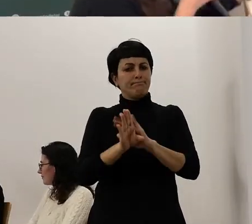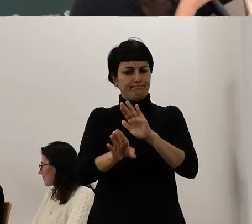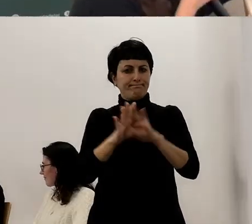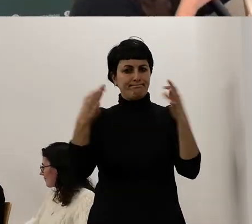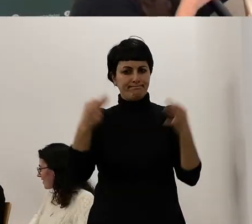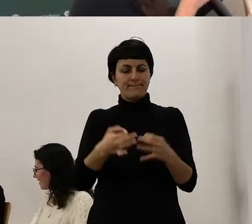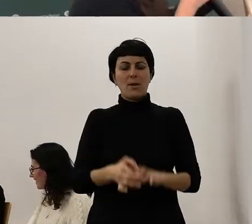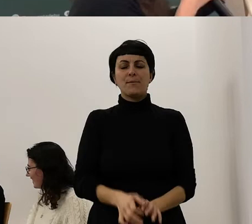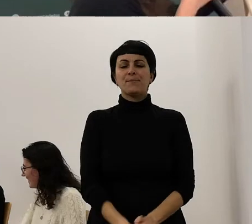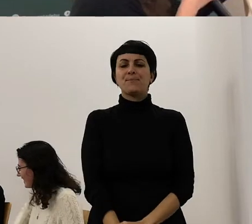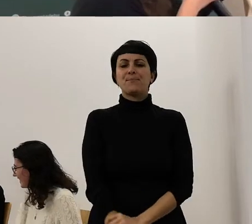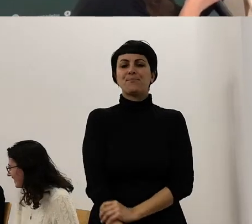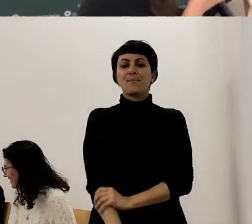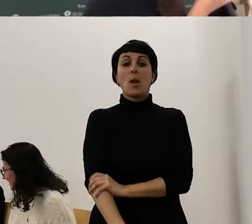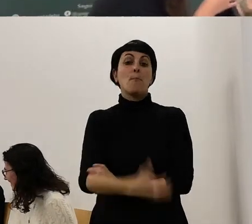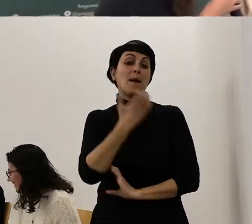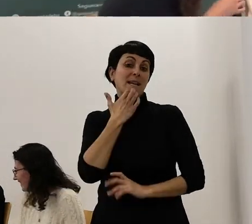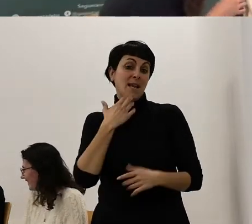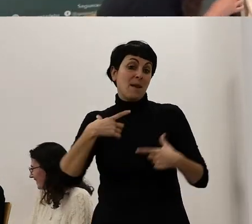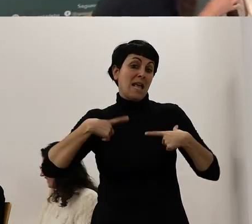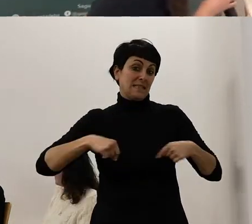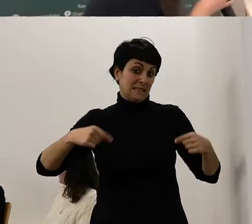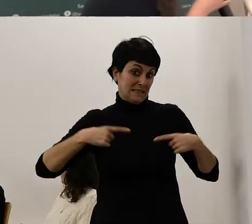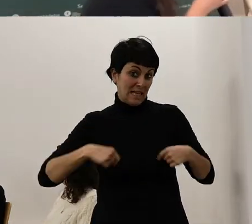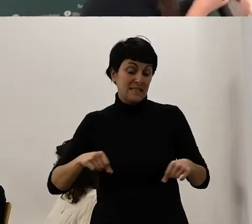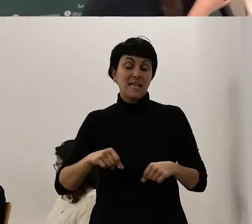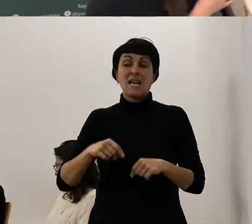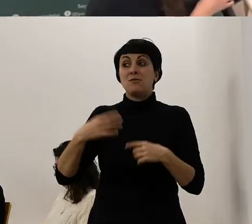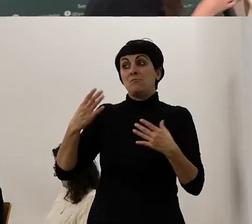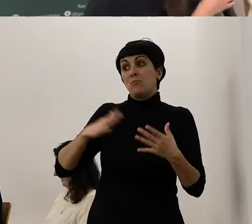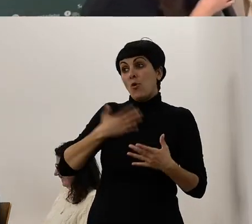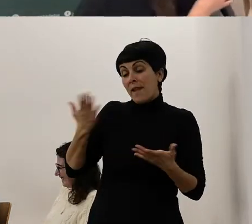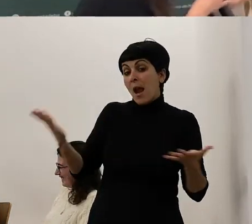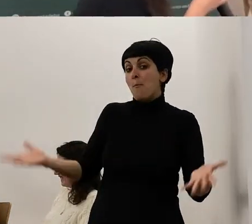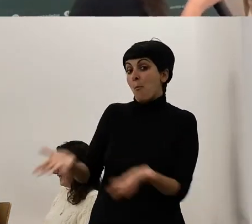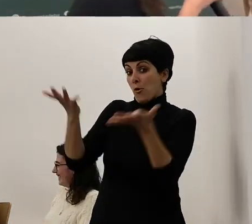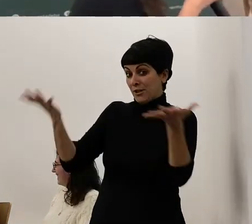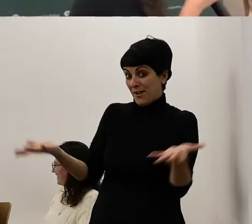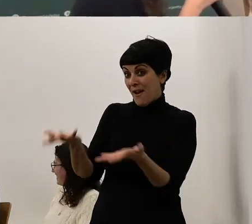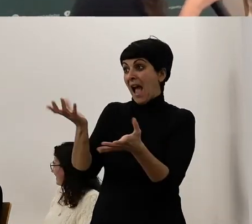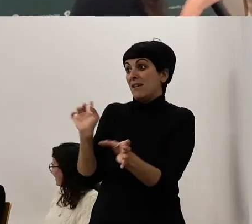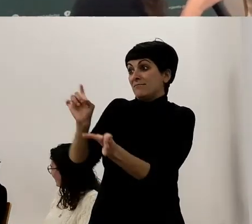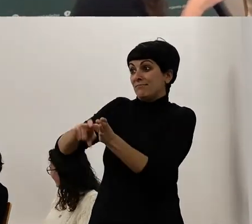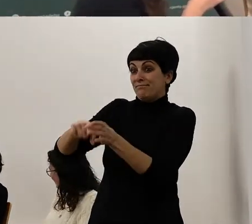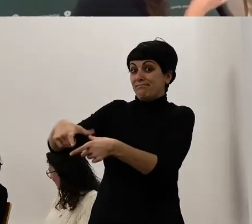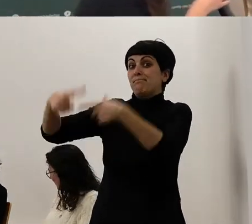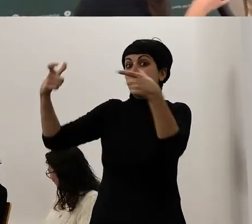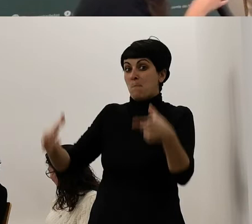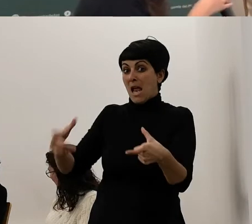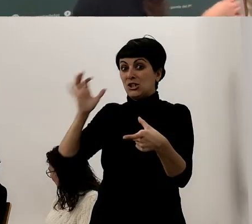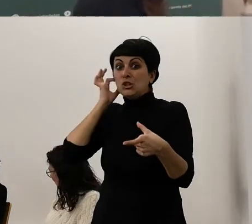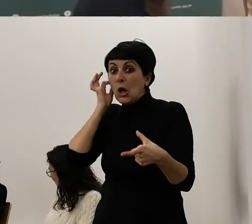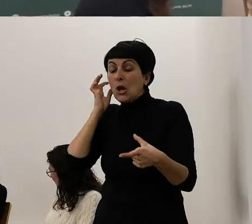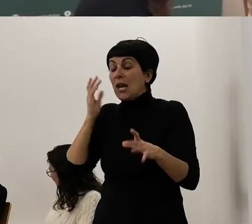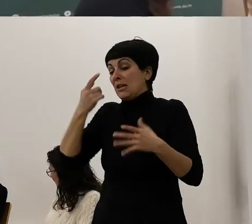En el cas de Sitges, potser a les altres colles del seguici, si s'incorporarà més dones o hi haurà algun canvi